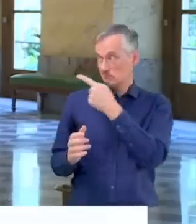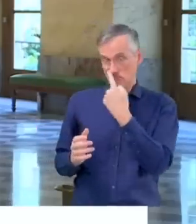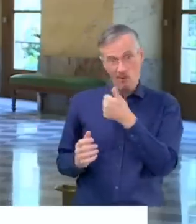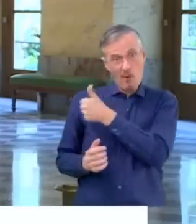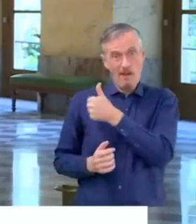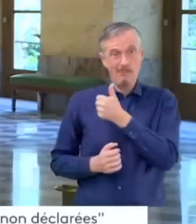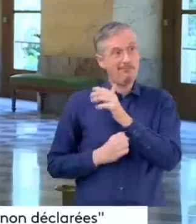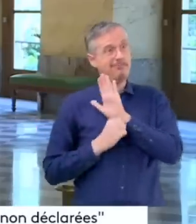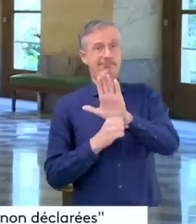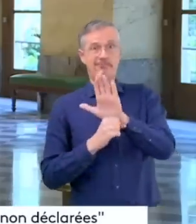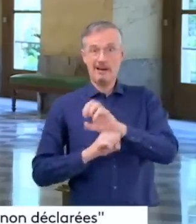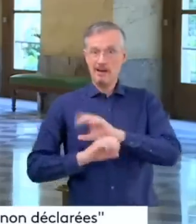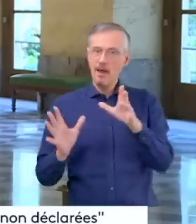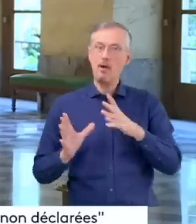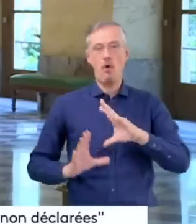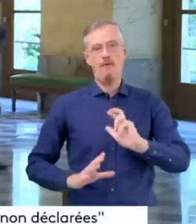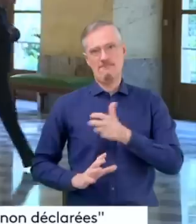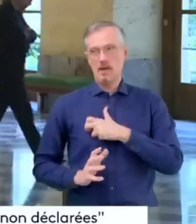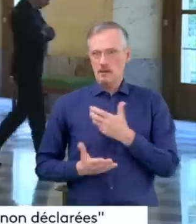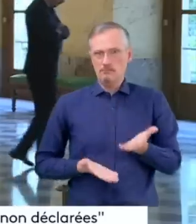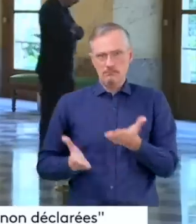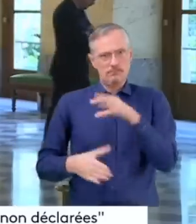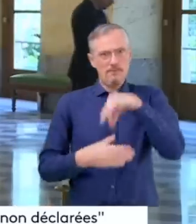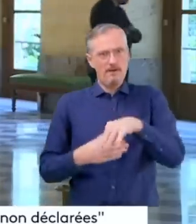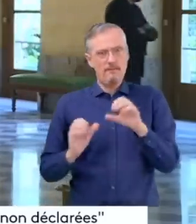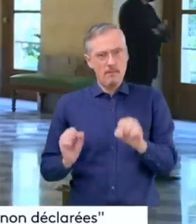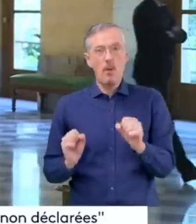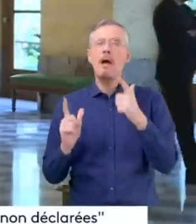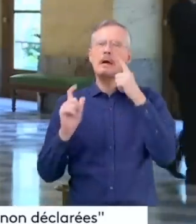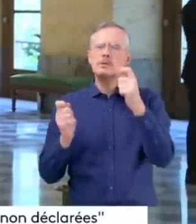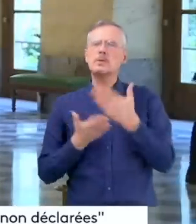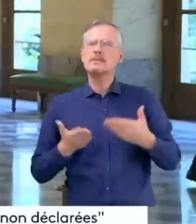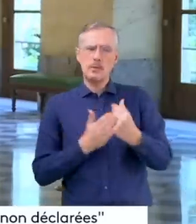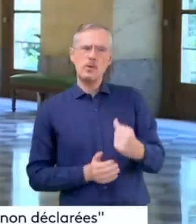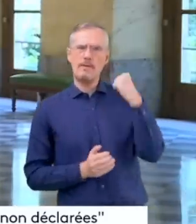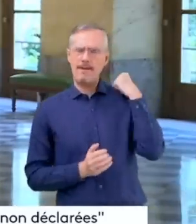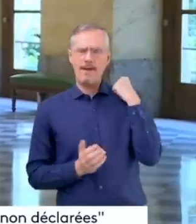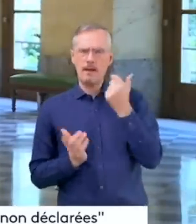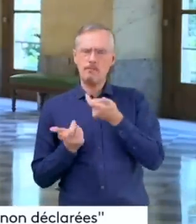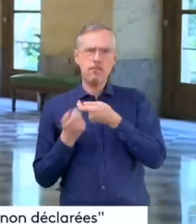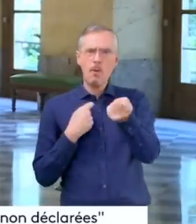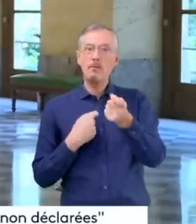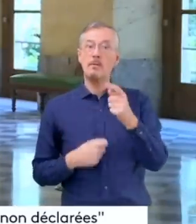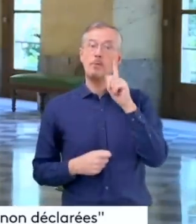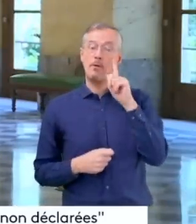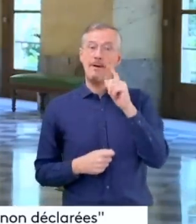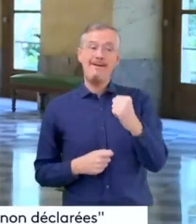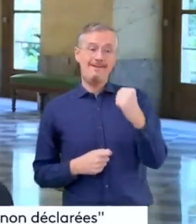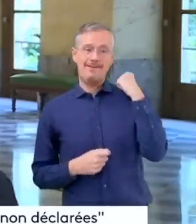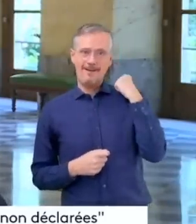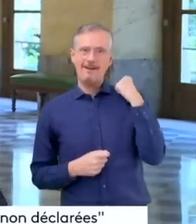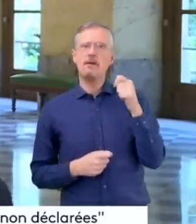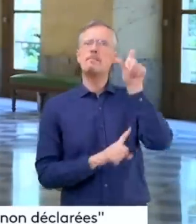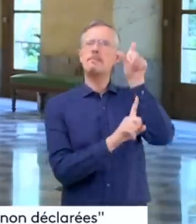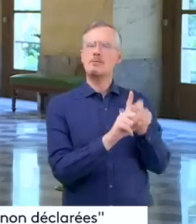maintenant, je veux vous dire une autre chose, parce que on est en train de s'éloigner du sujet de Carlos. Carlos, il était venu avec des enfants de sa circonscription. À l'Assemblée Nationale,